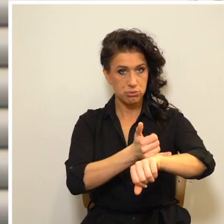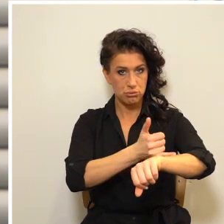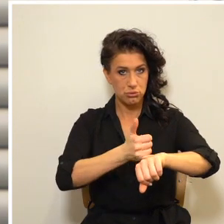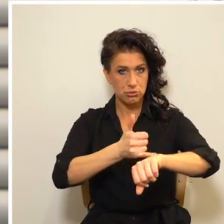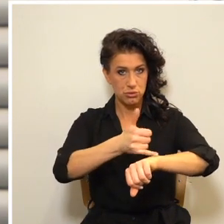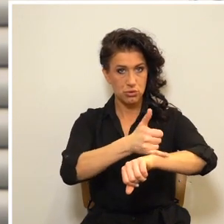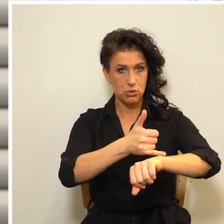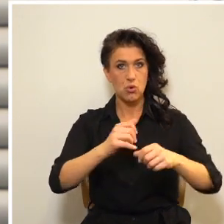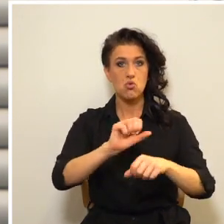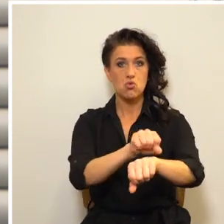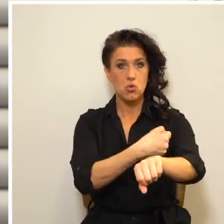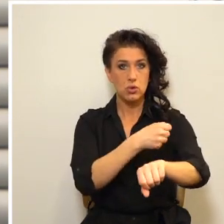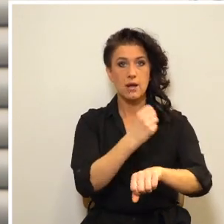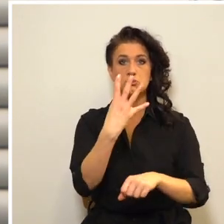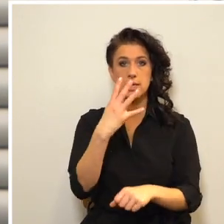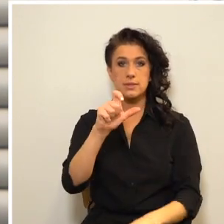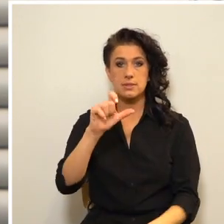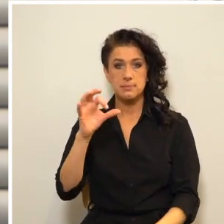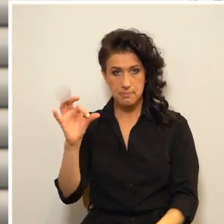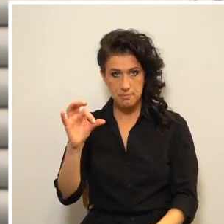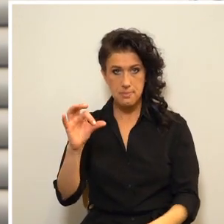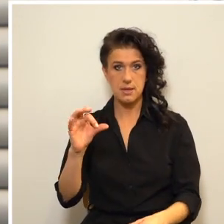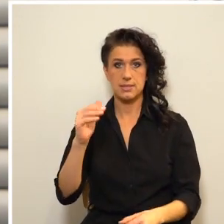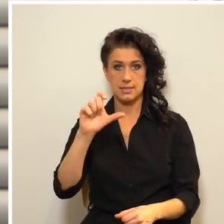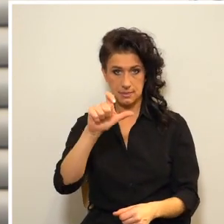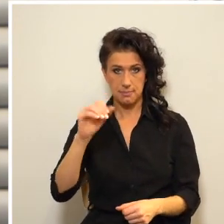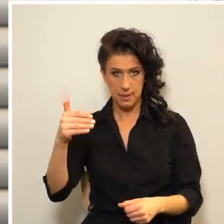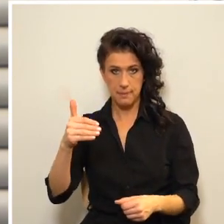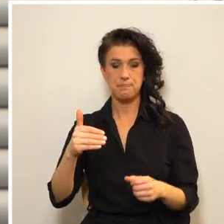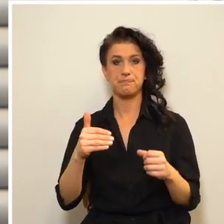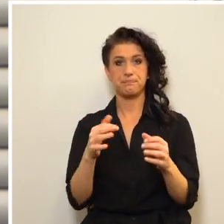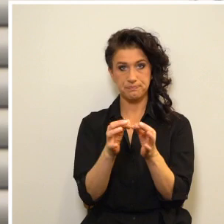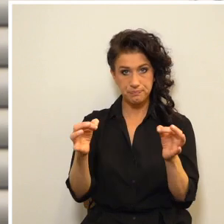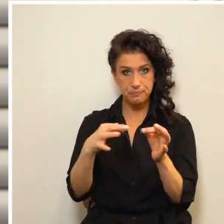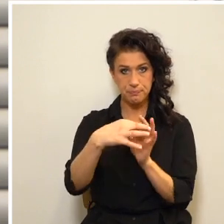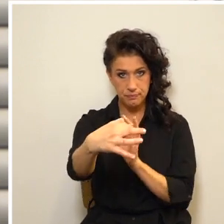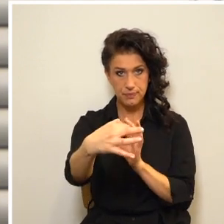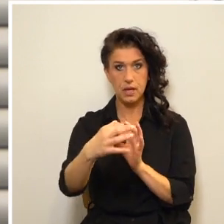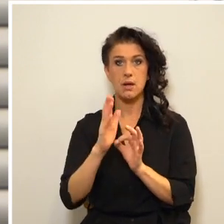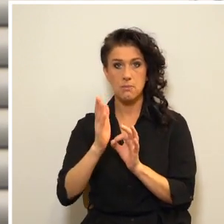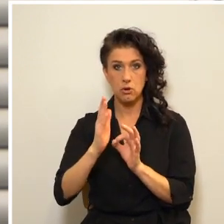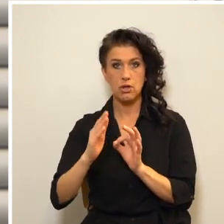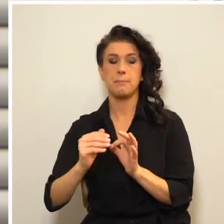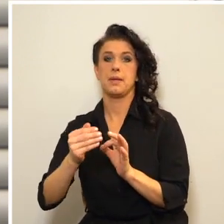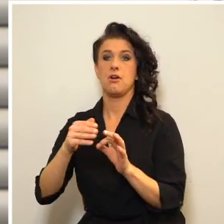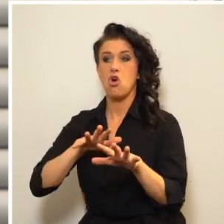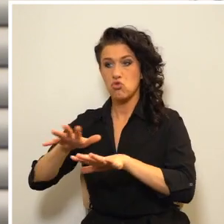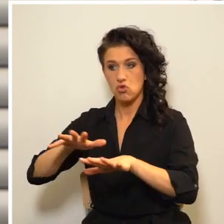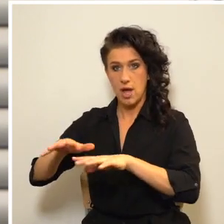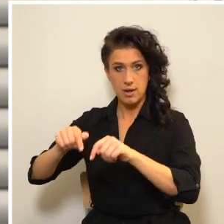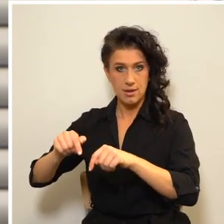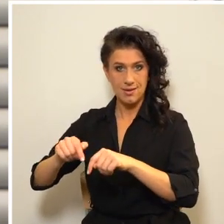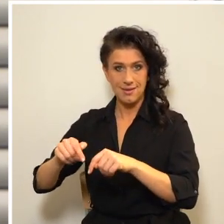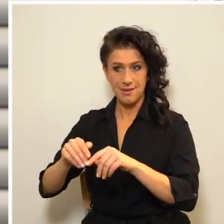i namnaża się ją komórki na specjalnym rusztowaniu hydrożelowymi tym co ciekawe można je namnożyć tak jak